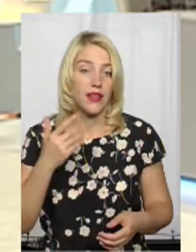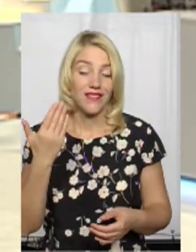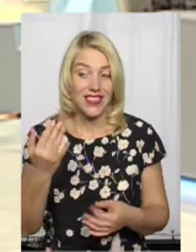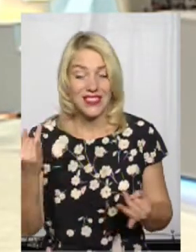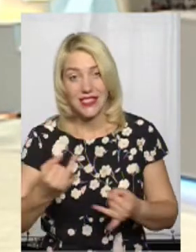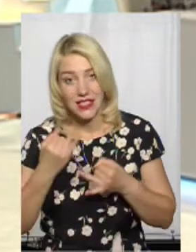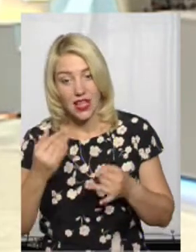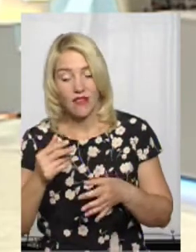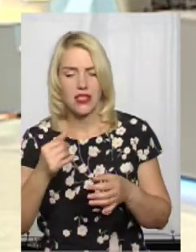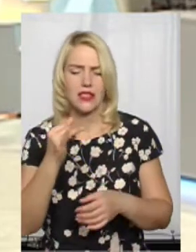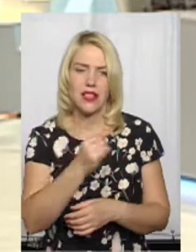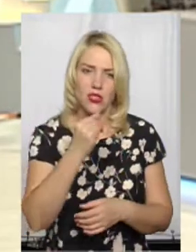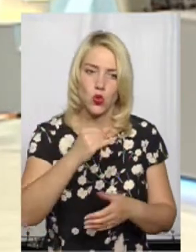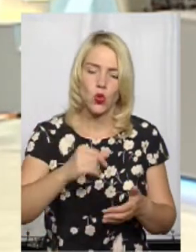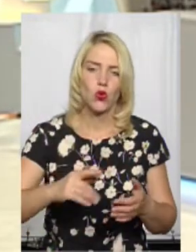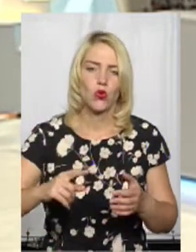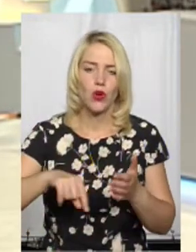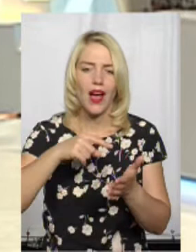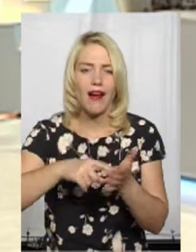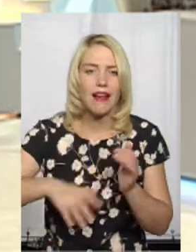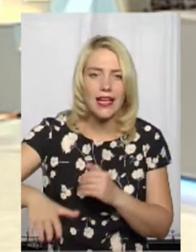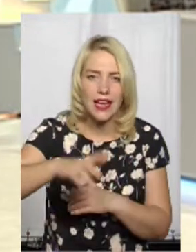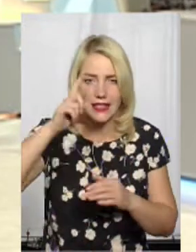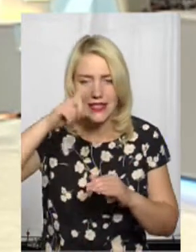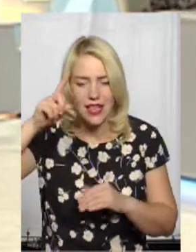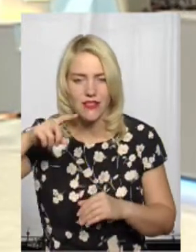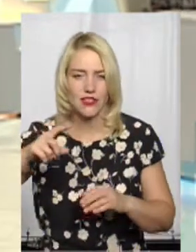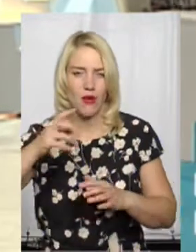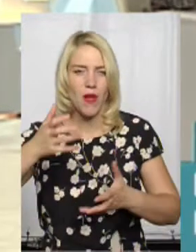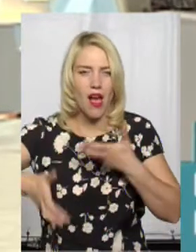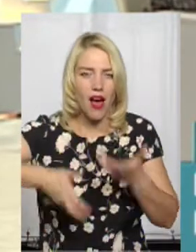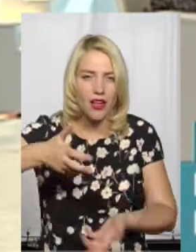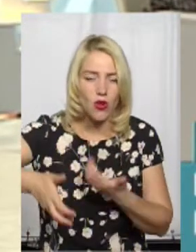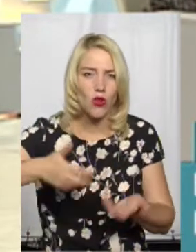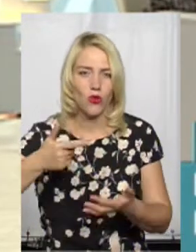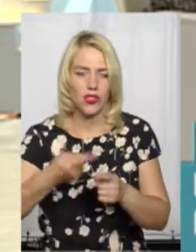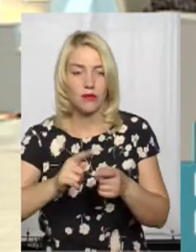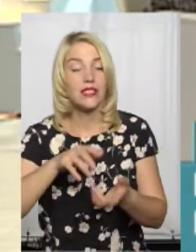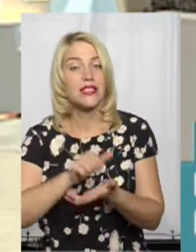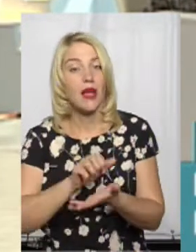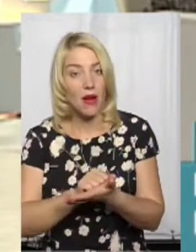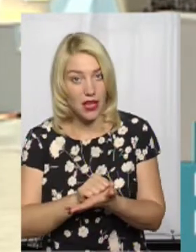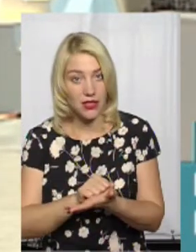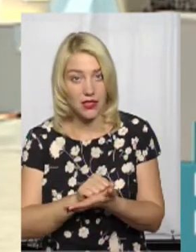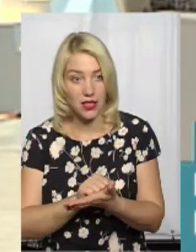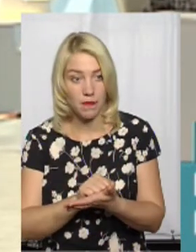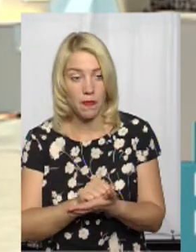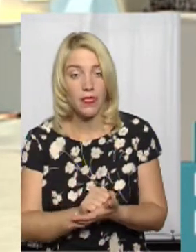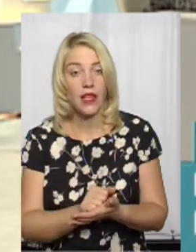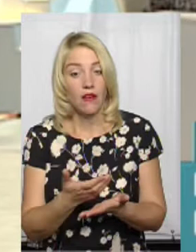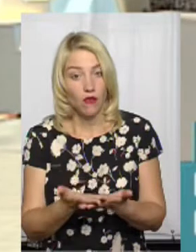і історією, краєзнавством, археологію, займаєтеся цим.